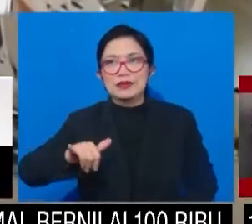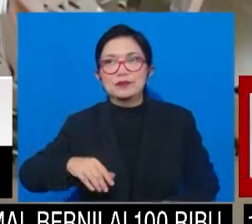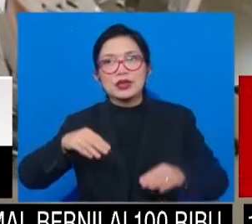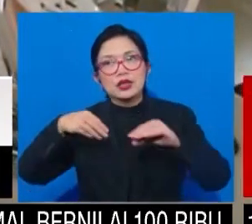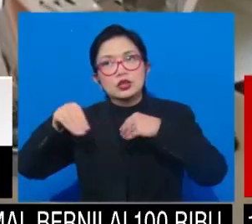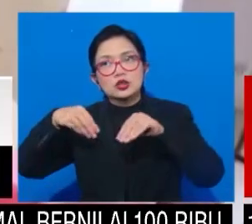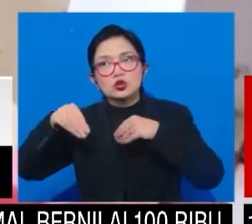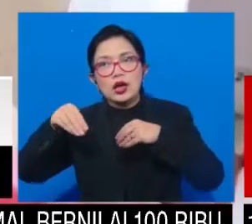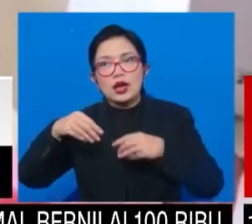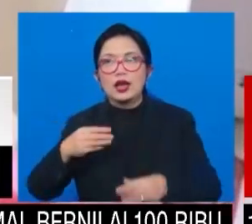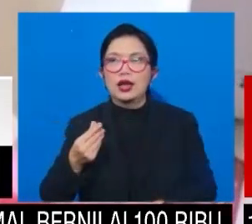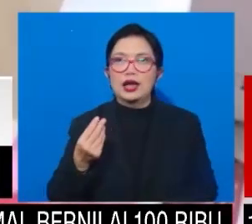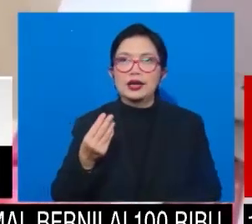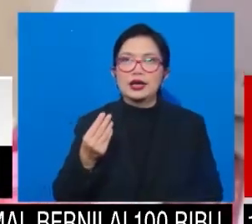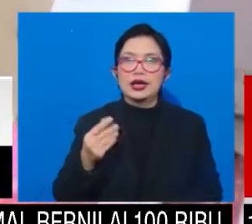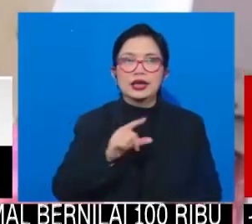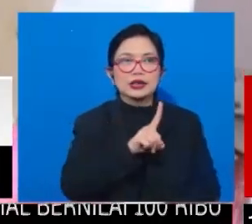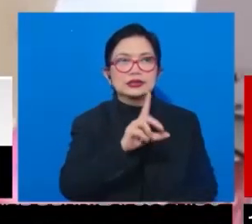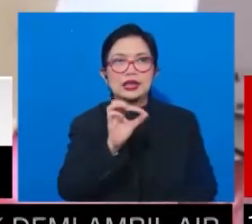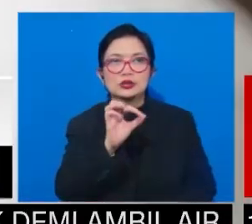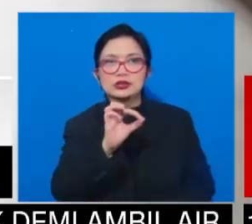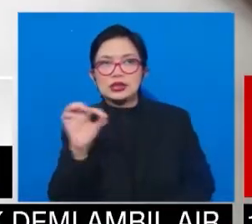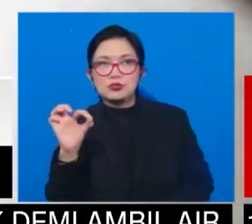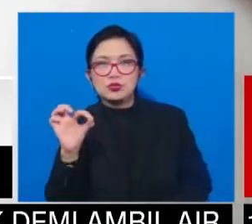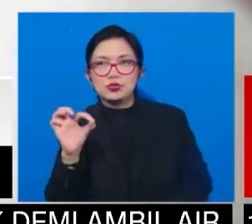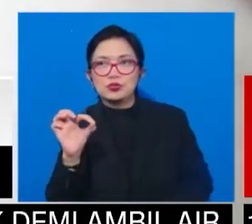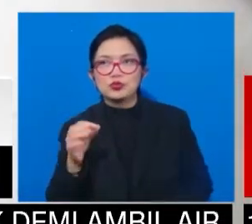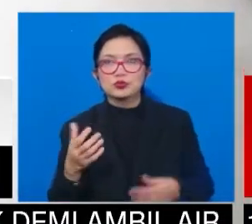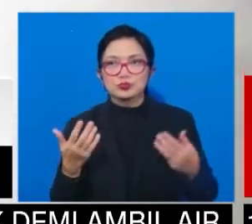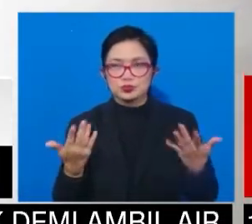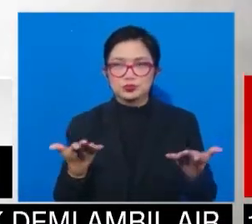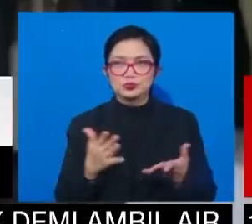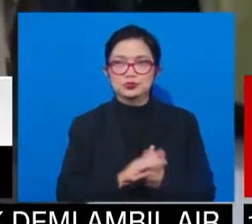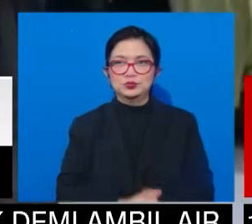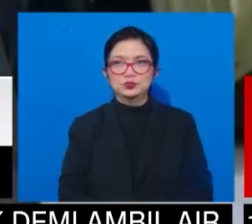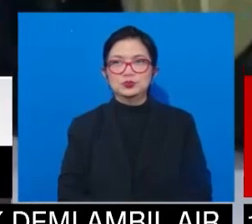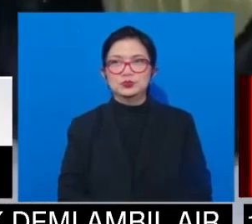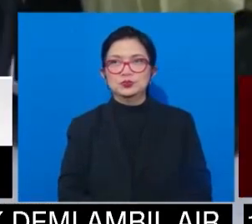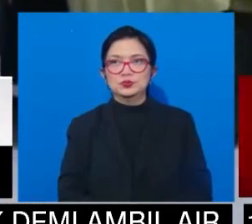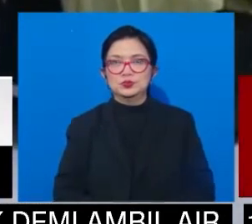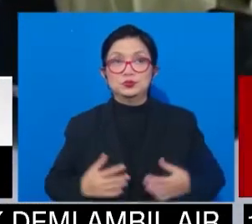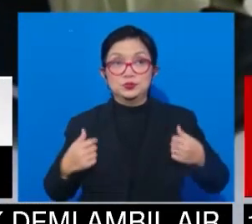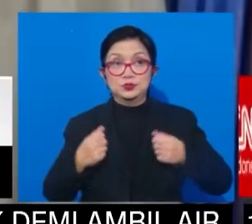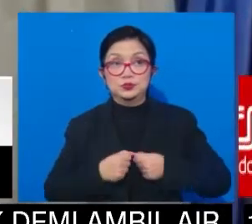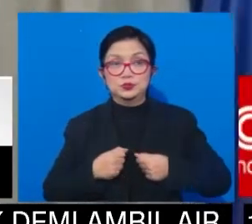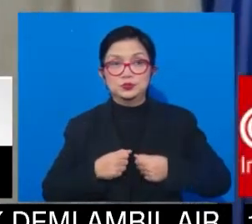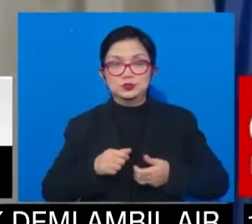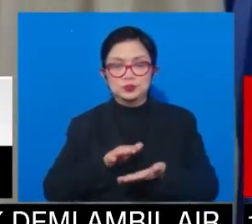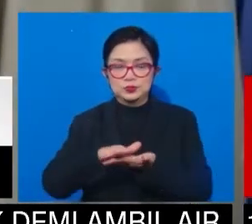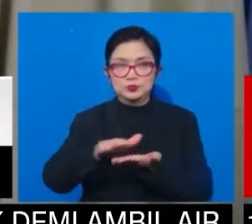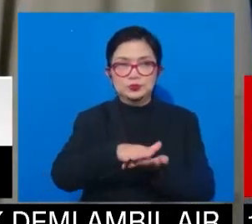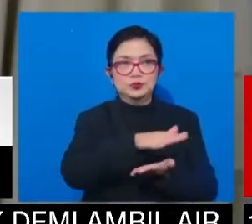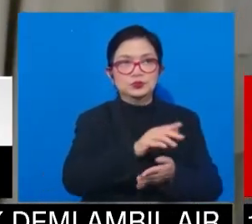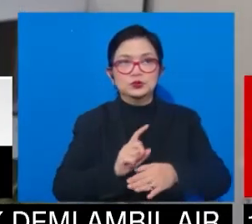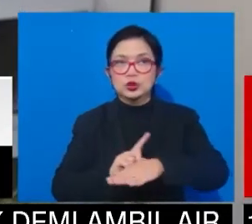hujan produksinya dengan kisaran harga Rp100.000 tergantung bahan dan jenis jas hujan. Untuk pemasaran, selain didistribusikan ke sejumlah